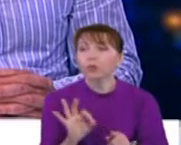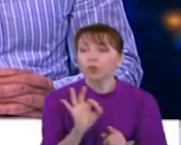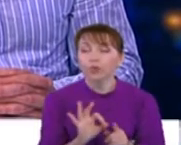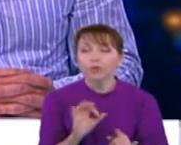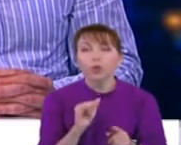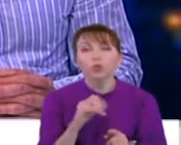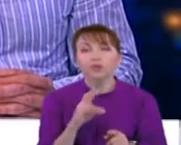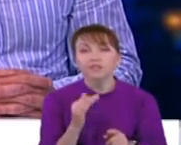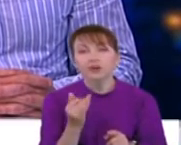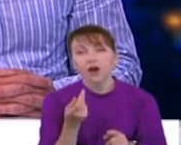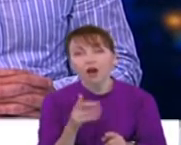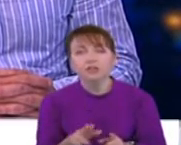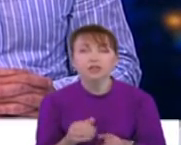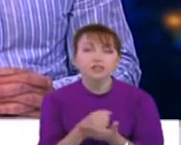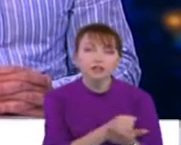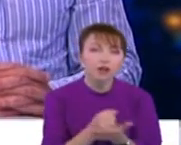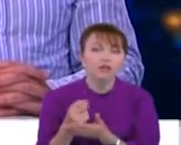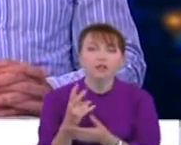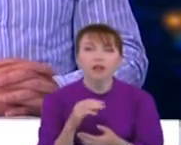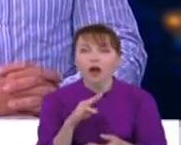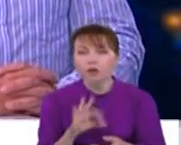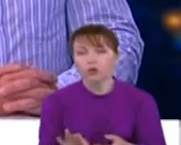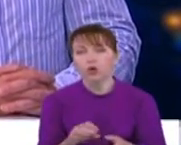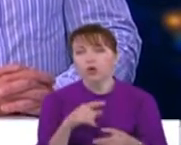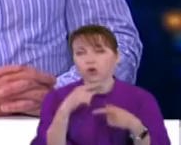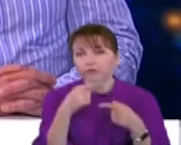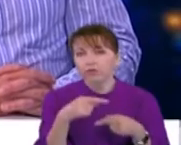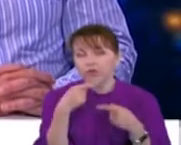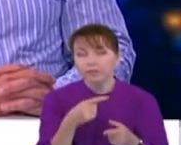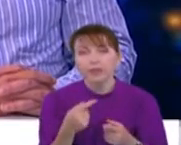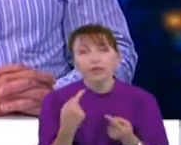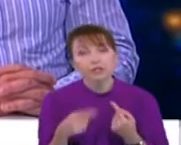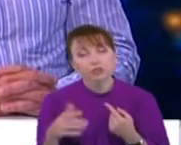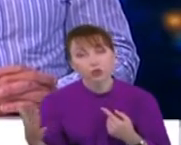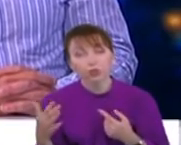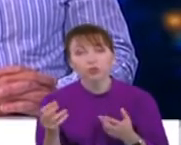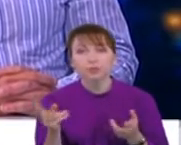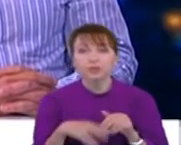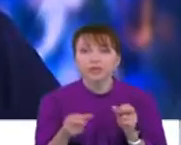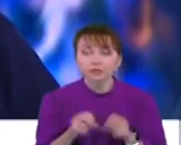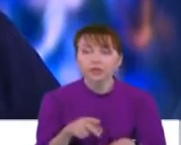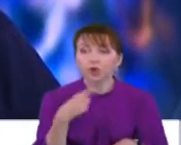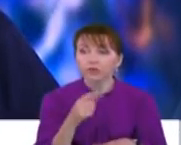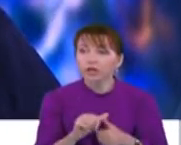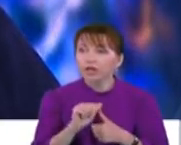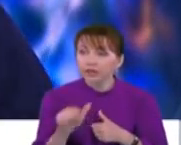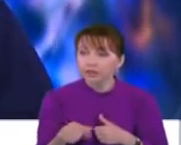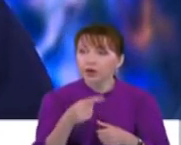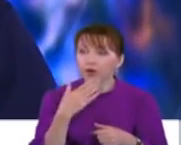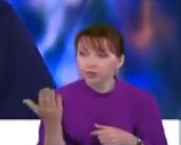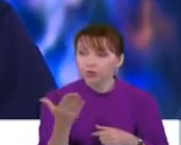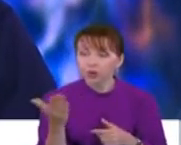уніфікація зі стандартами НАТО відбувається з одного боку, артикуляція. З іншого боку, спеціалісти говорять, що окрім артикуляції повинно ж